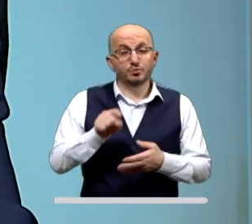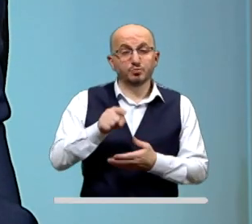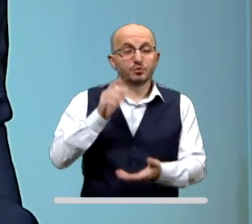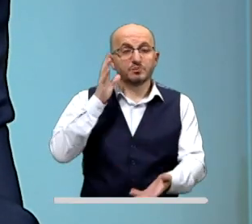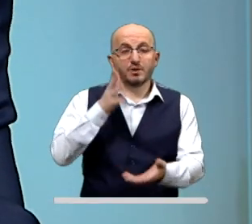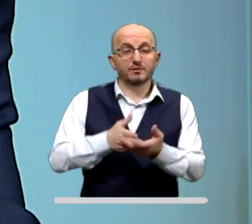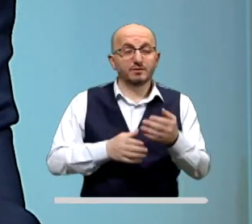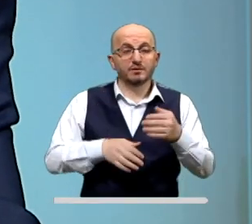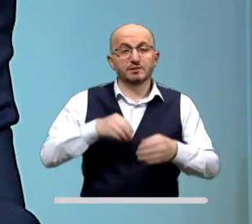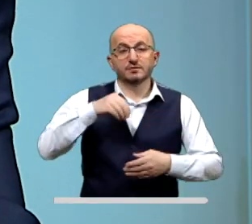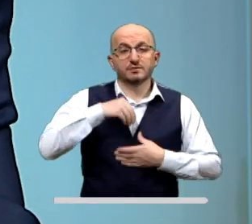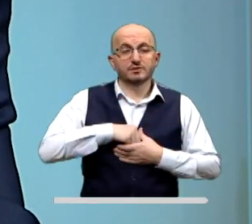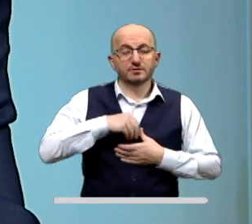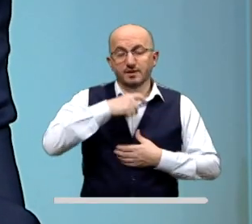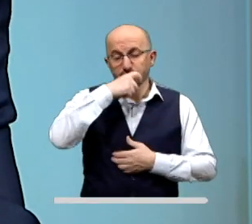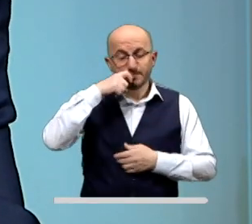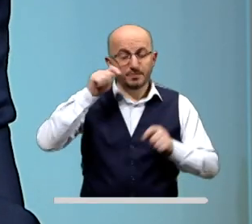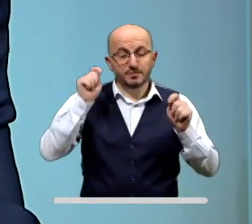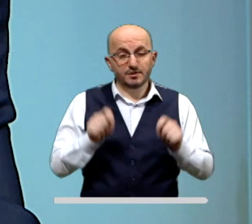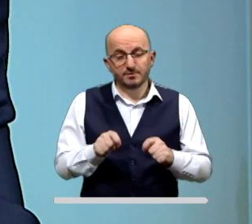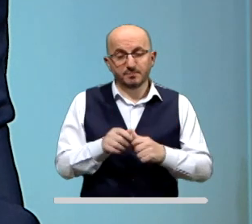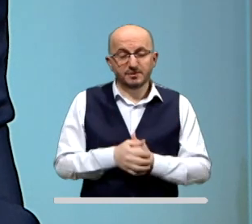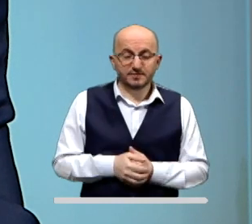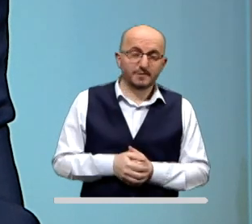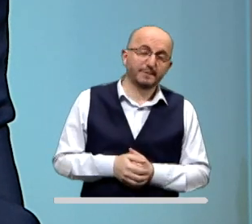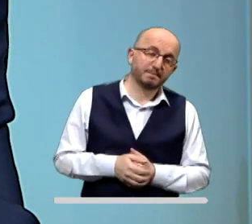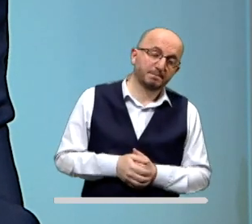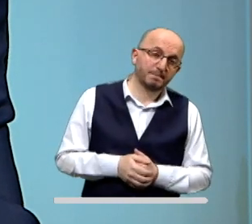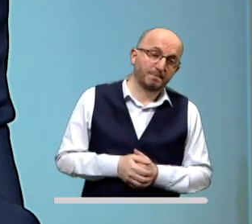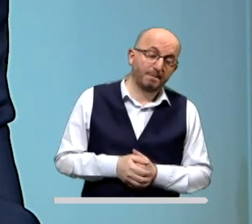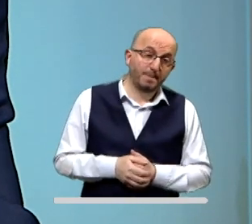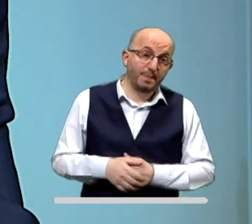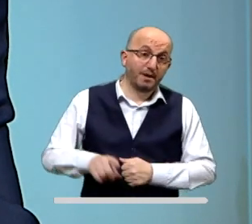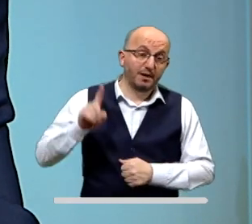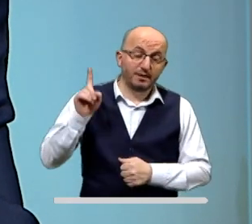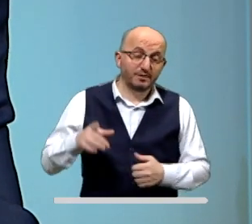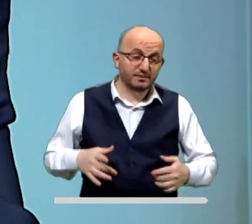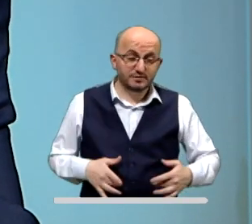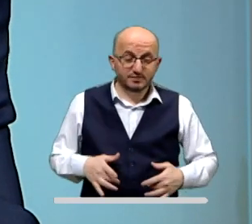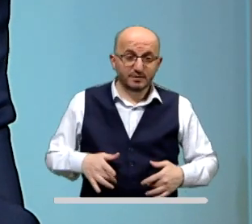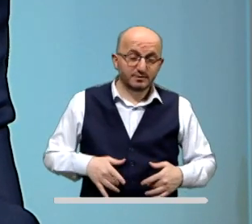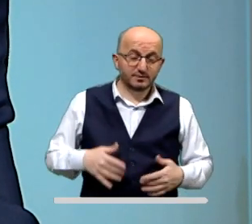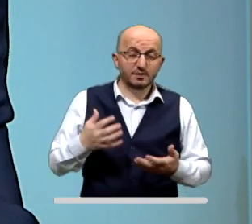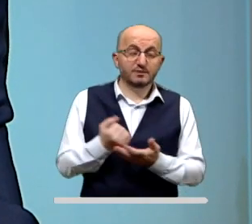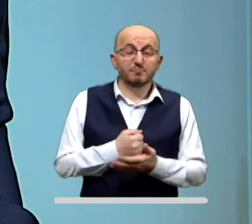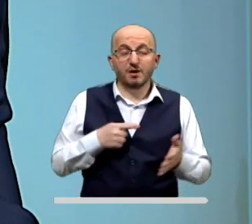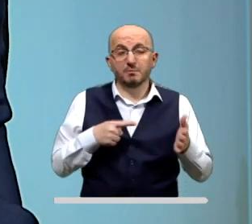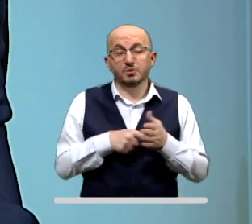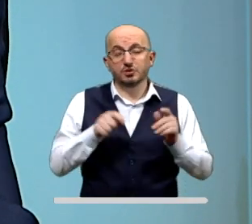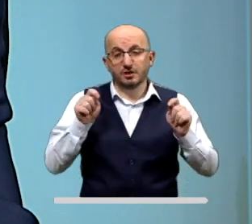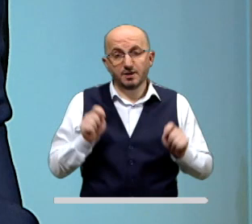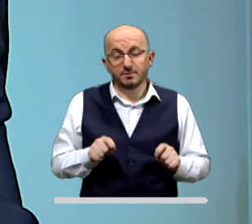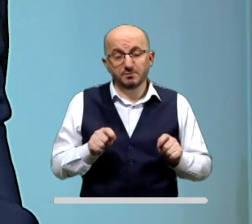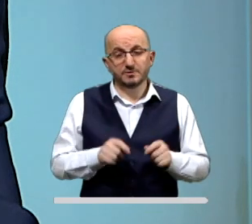içten yapılması samimi yapılması Yani Allah'ın rızasını tahsil amacıyla yapılması